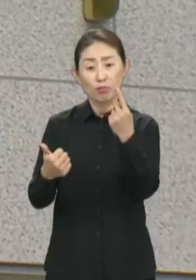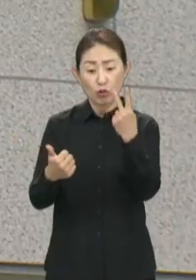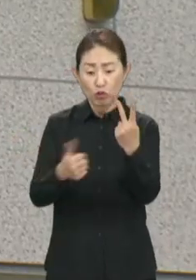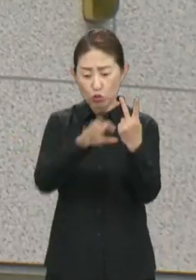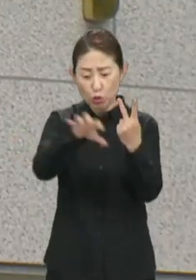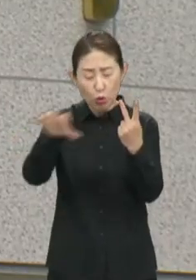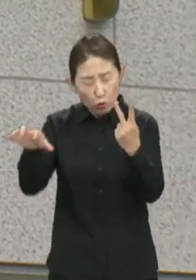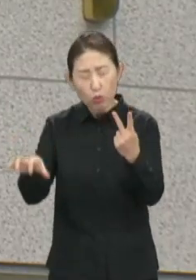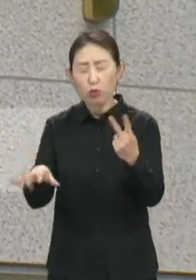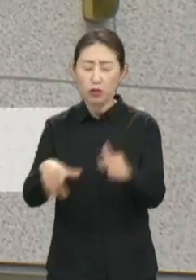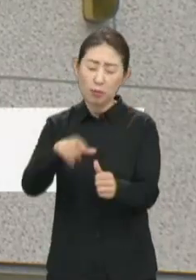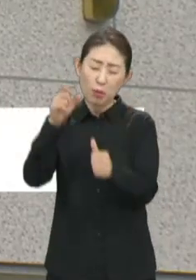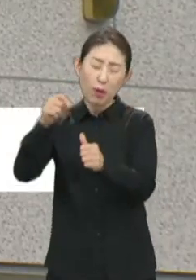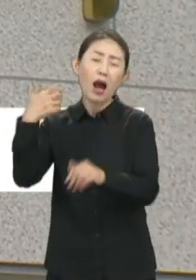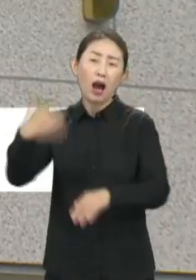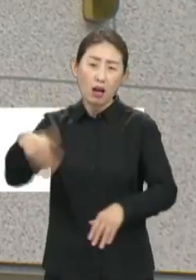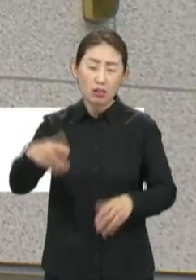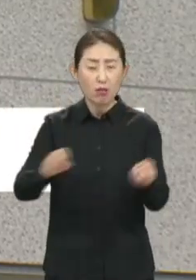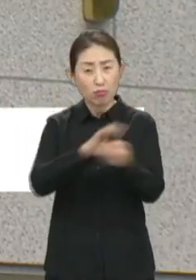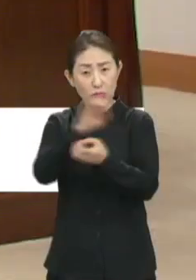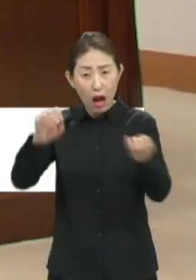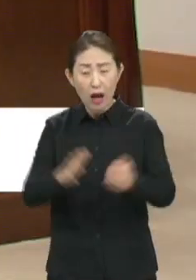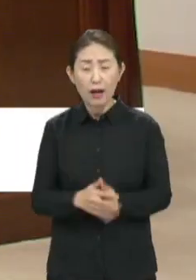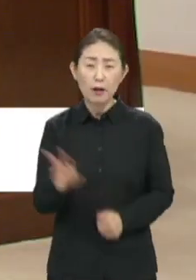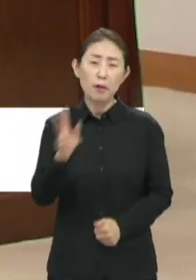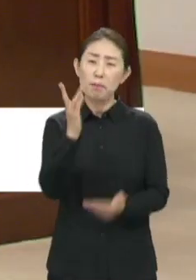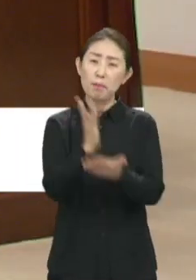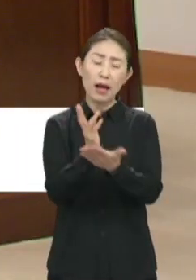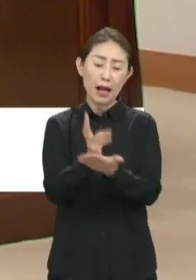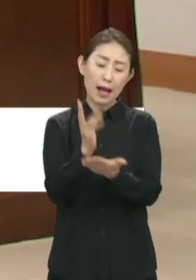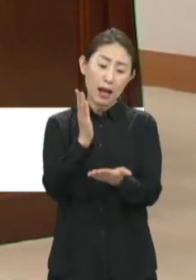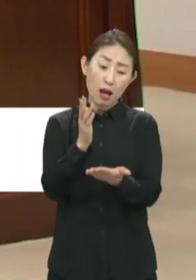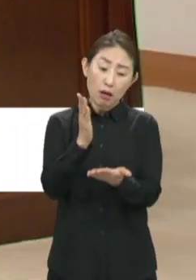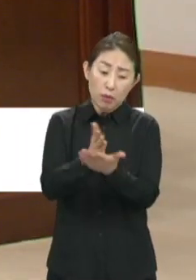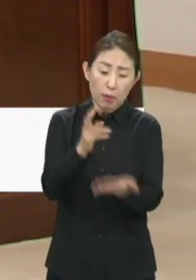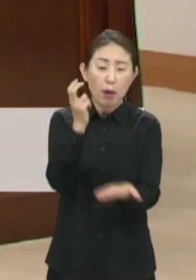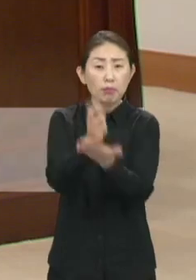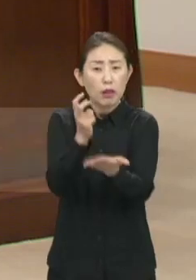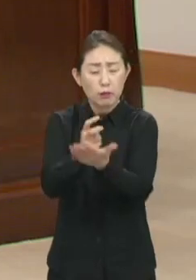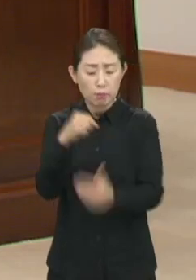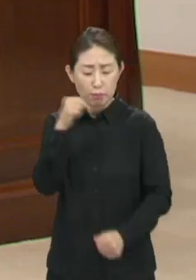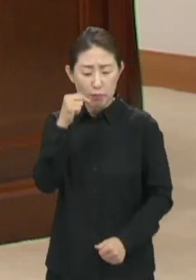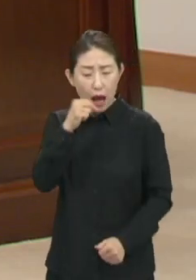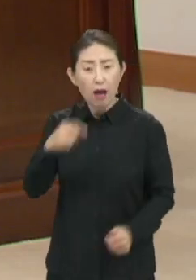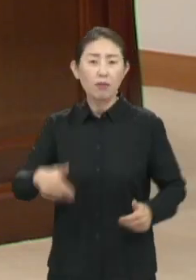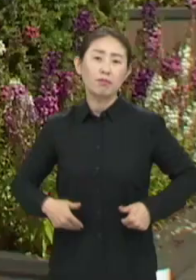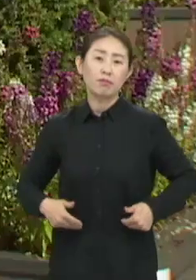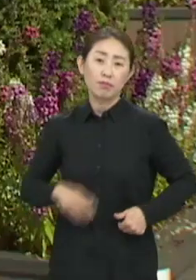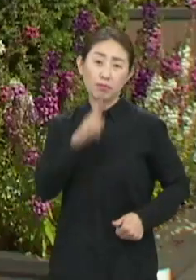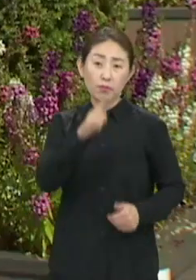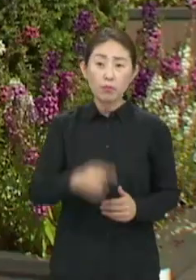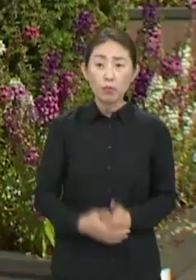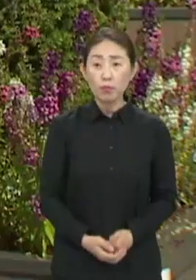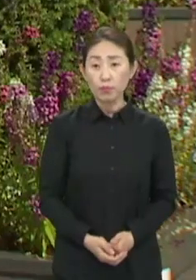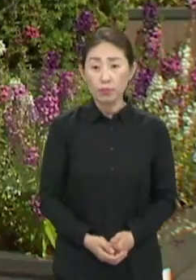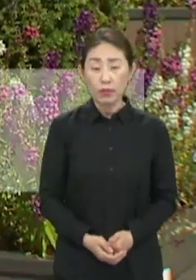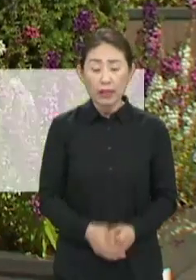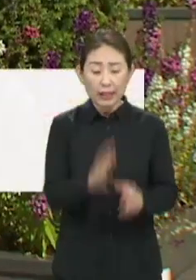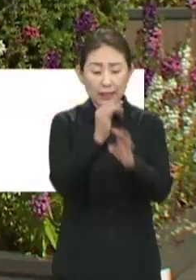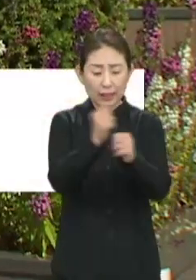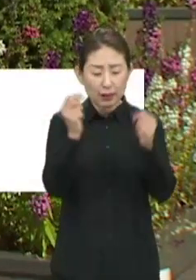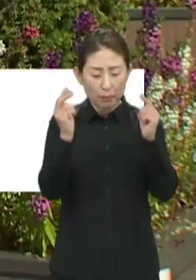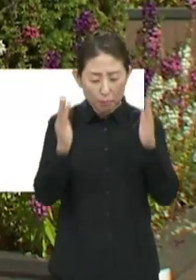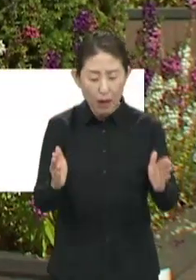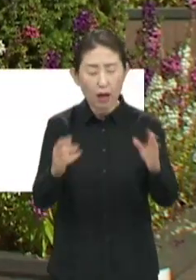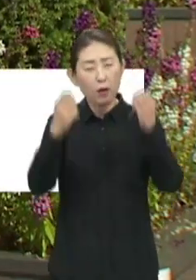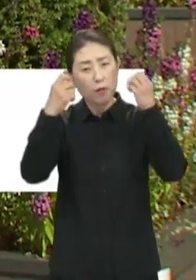내홍과 파행이 반복되는 만큼 아예 제도적 보완책을 도입하자는 목소리도 커지고 있습니다. 기간을 명확하게 정해놓고 그